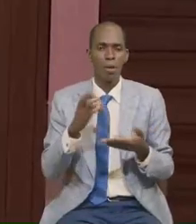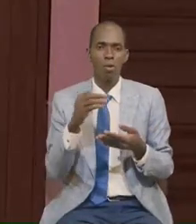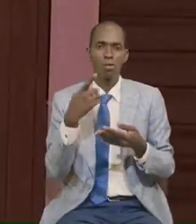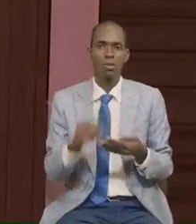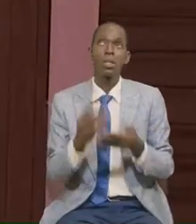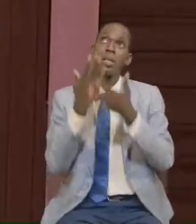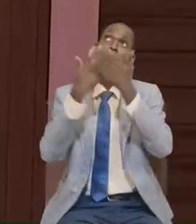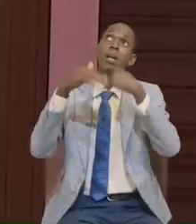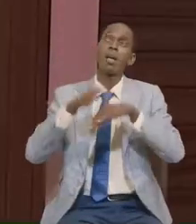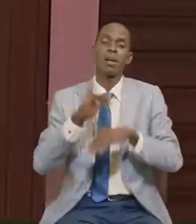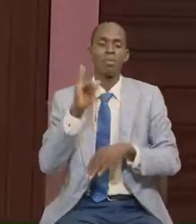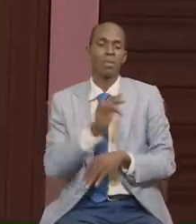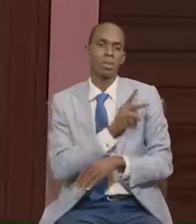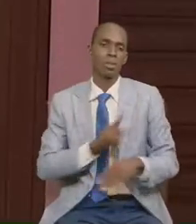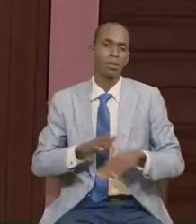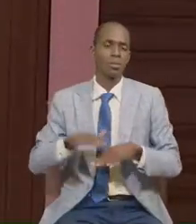là-bas